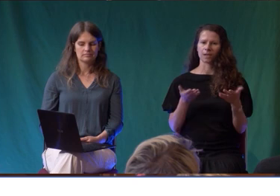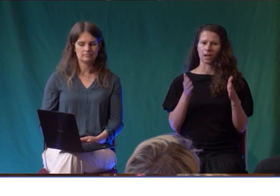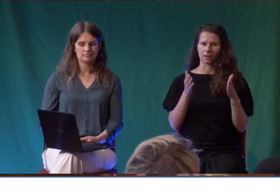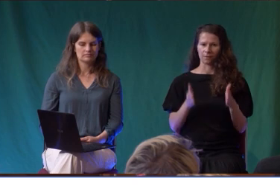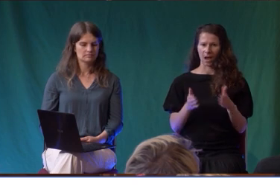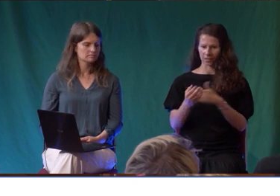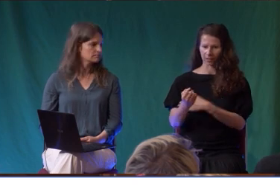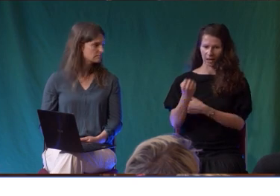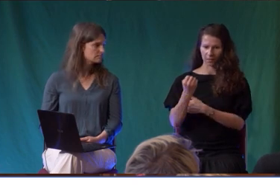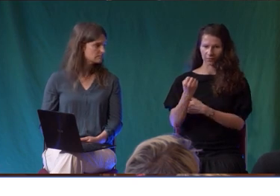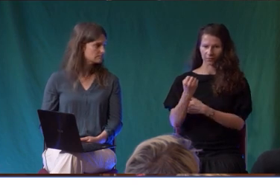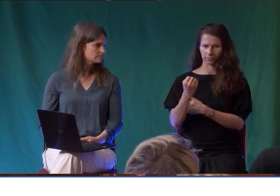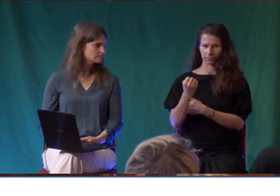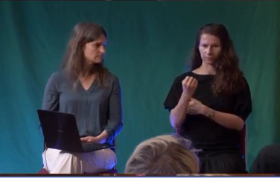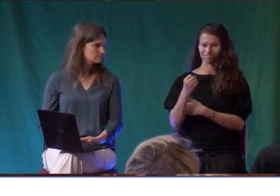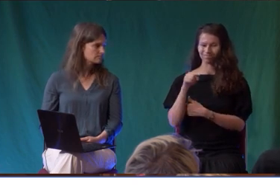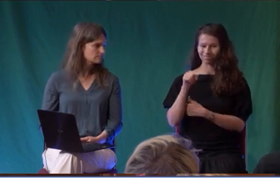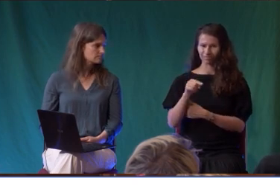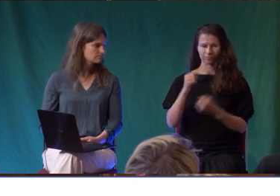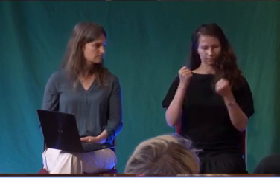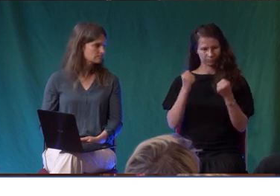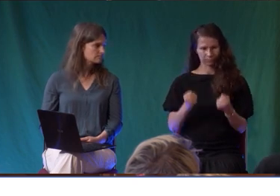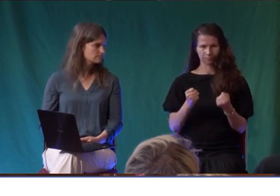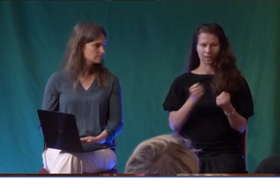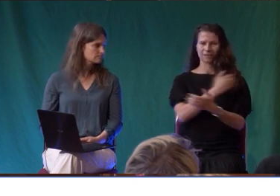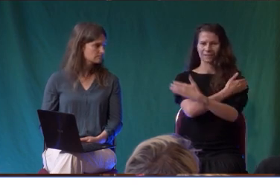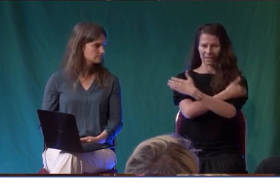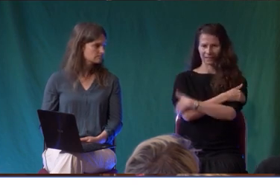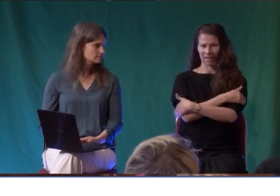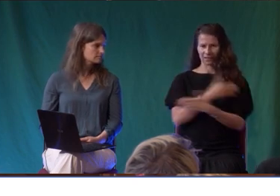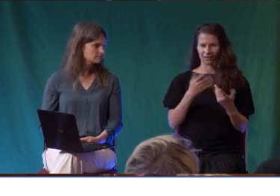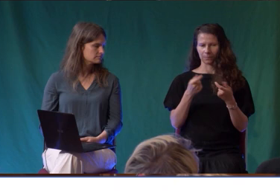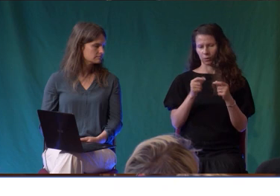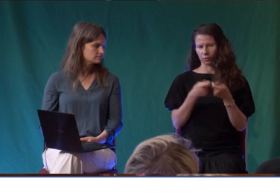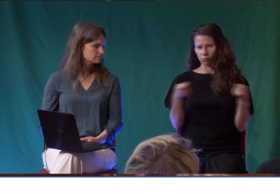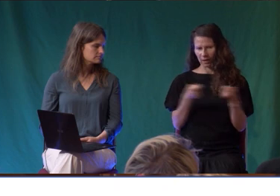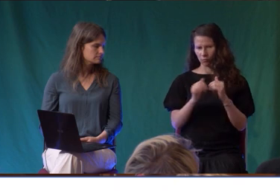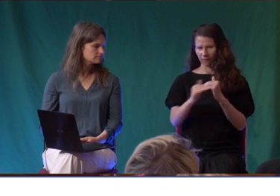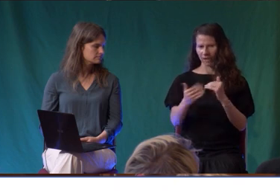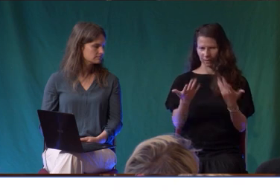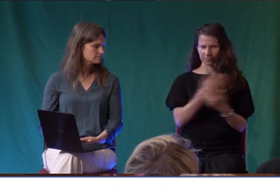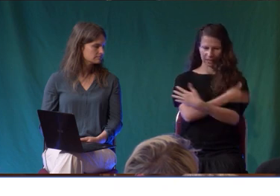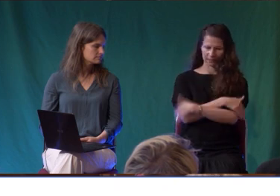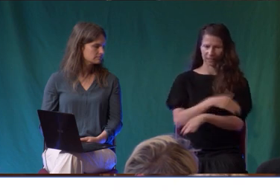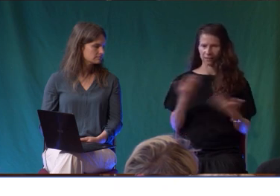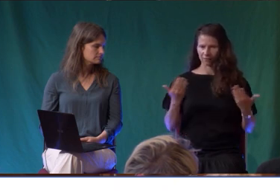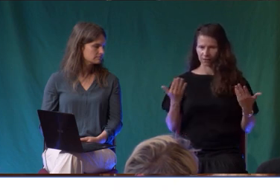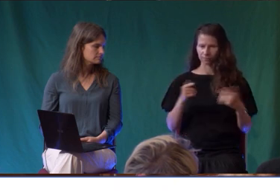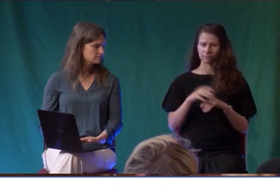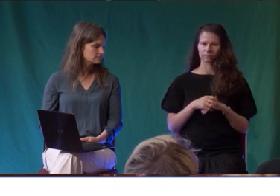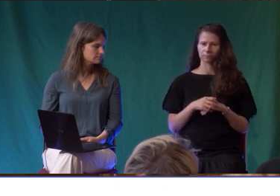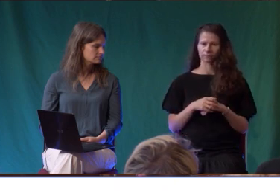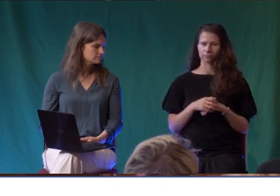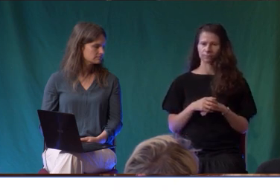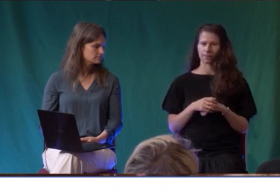als zentrales Spannungsfeld wieder dieses Feld wo man wo man Unterschied wo man Dinge so oder so sehen kann ist das zwischen Eltern recht